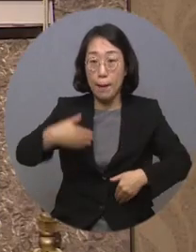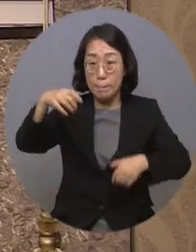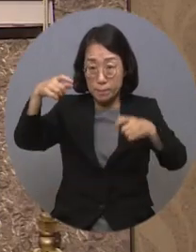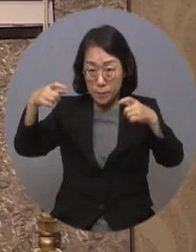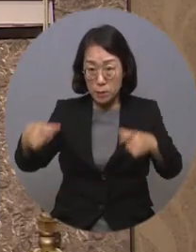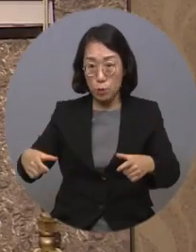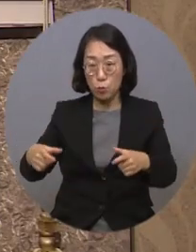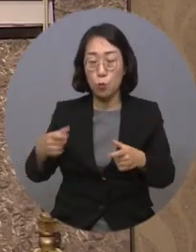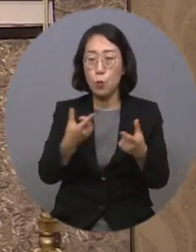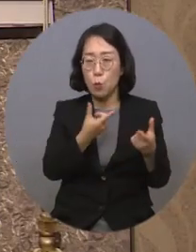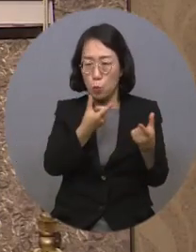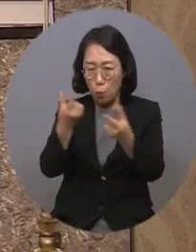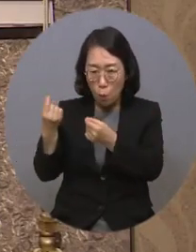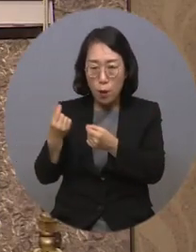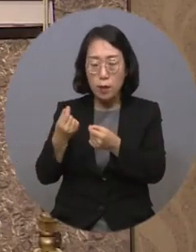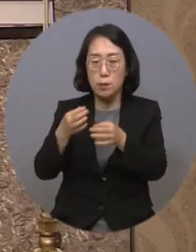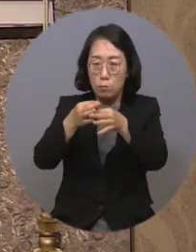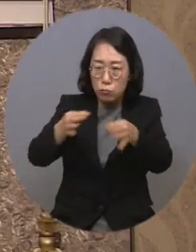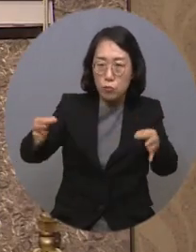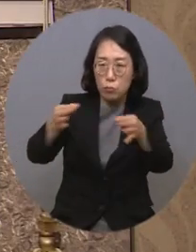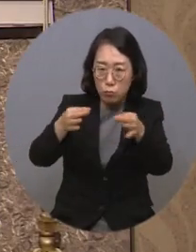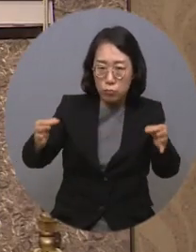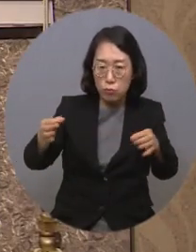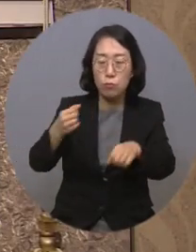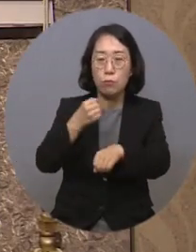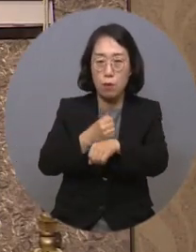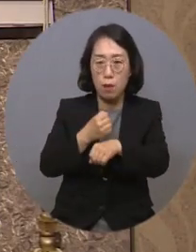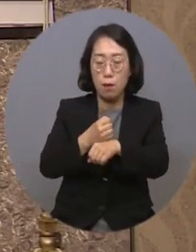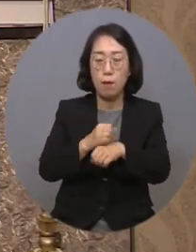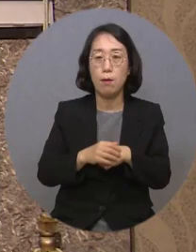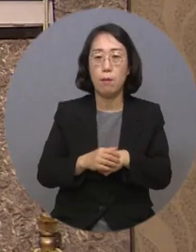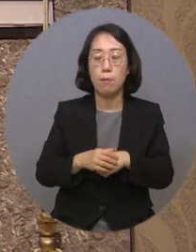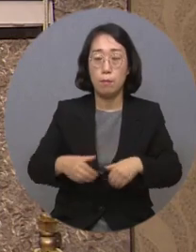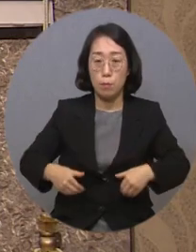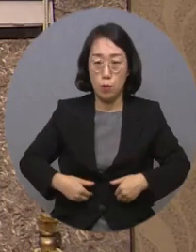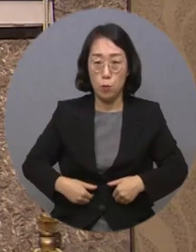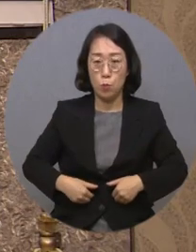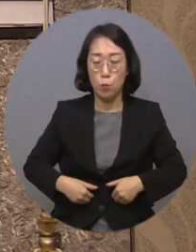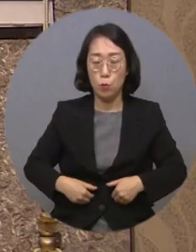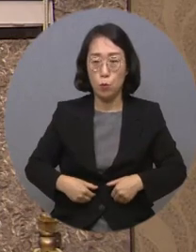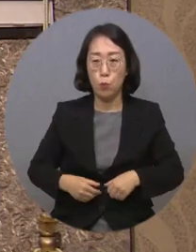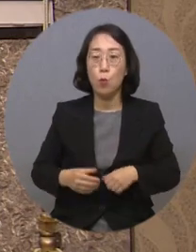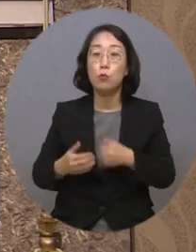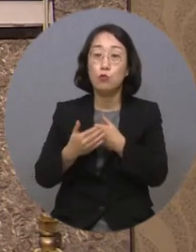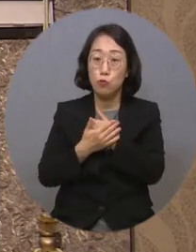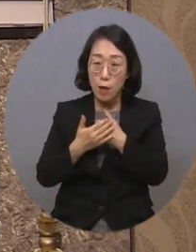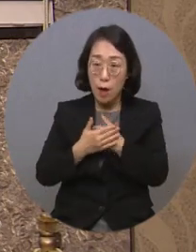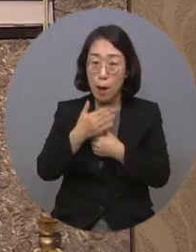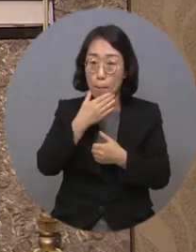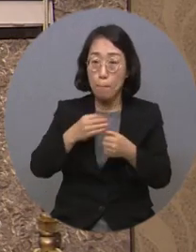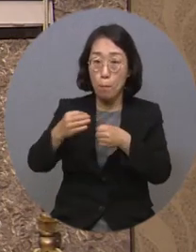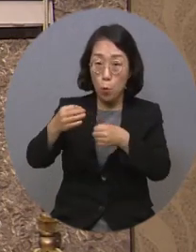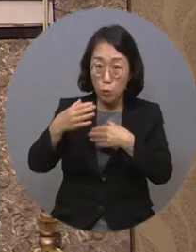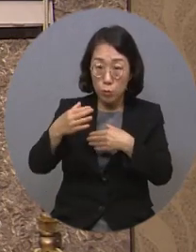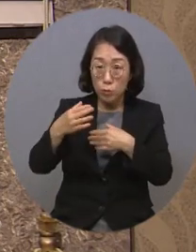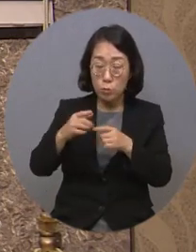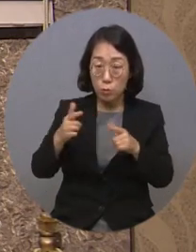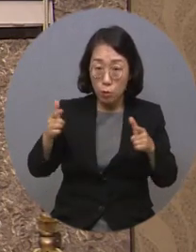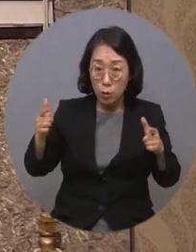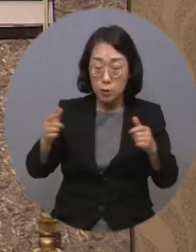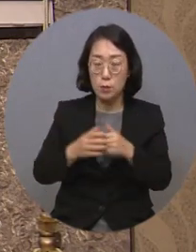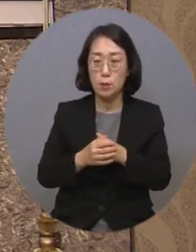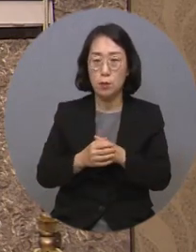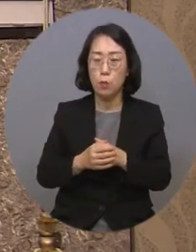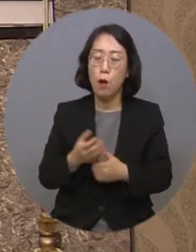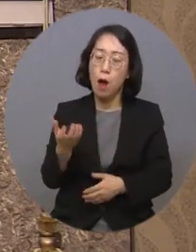단일임금 체계로 가야 된다. 그리고 종사자 처우를 개선을 위해서 그 시간의 수당이라든지 또 우리가 이렇게